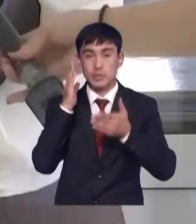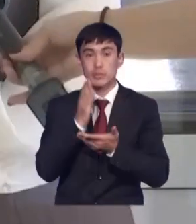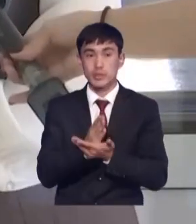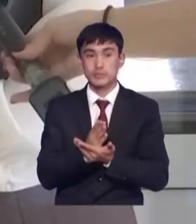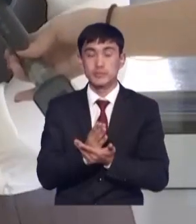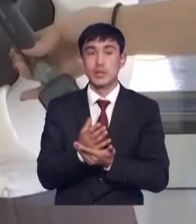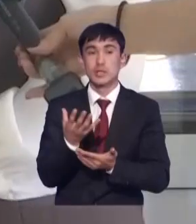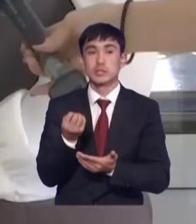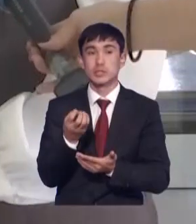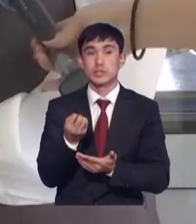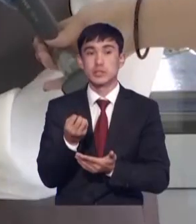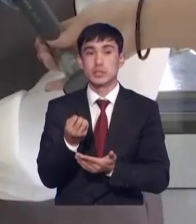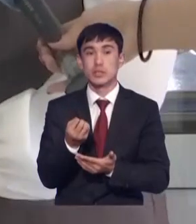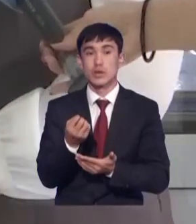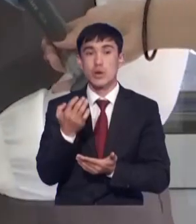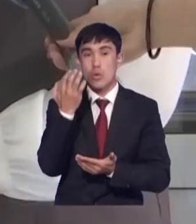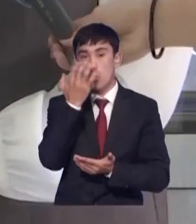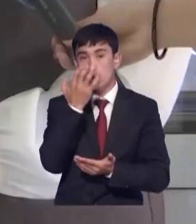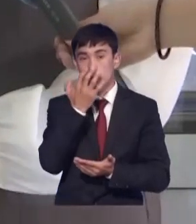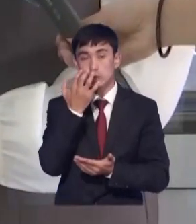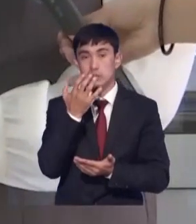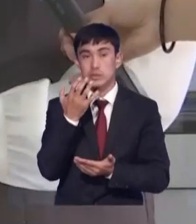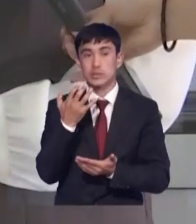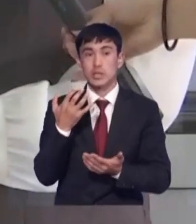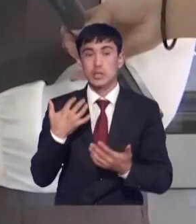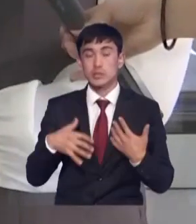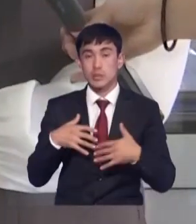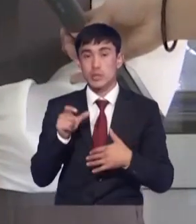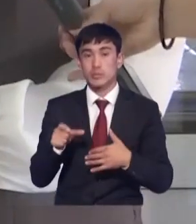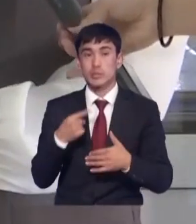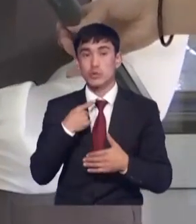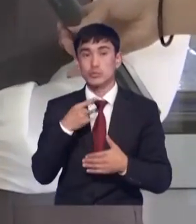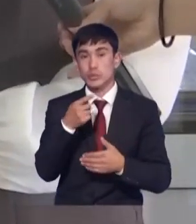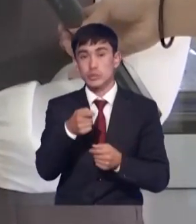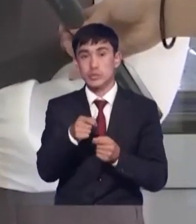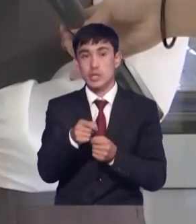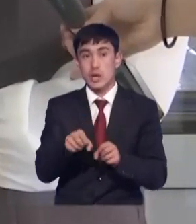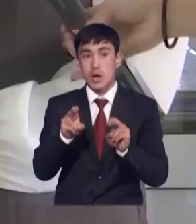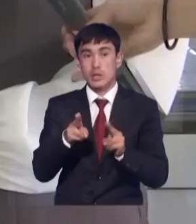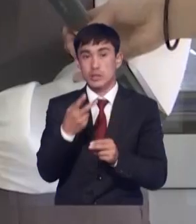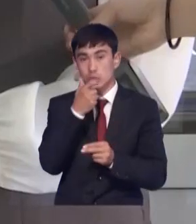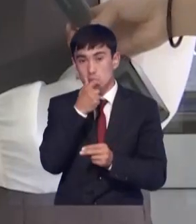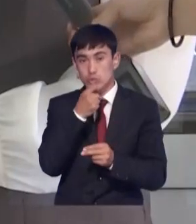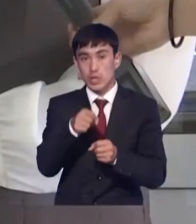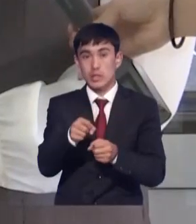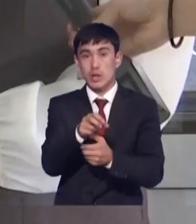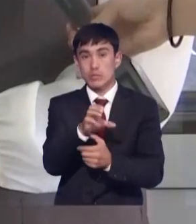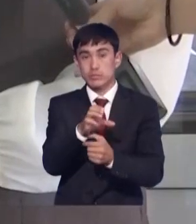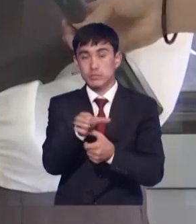қаптар берілген. Және көру қабілеті бұзылған азаматтарға дауыс беру кезінде жазуларды көру үшін